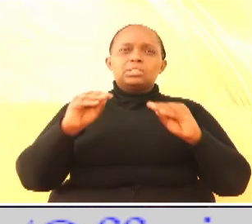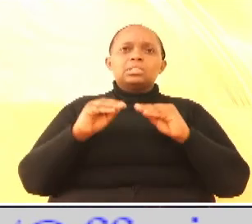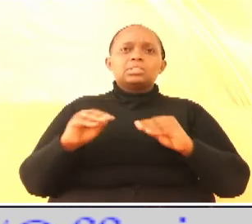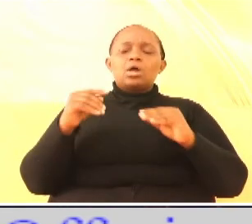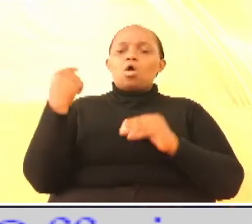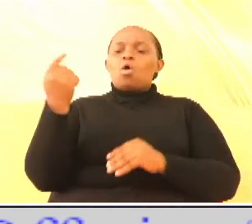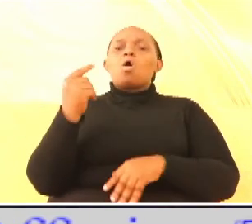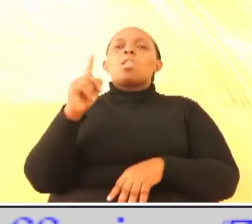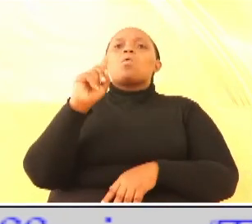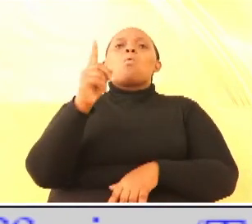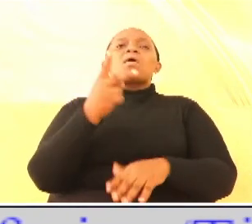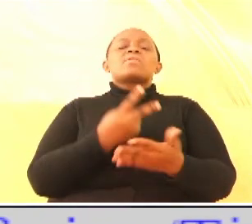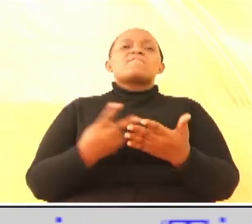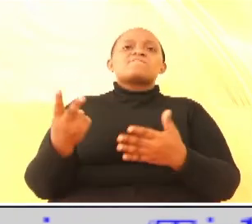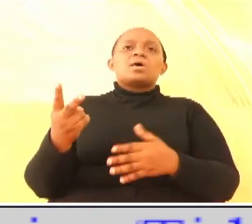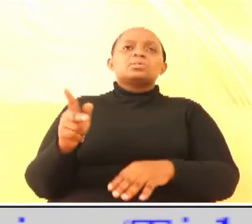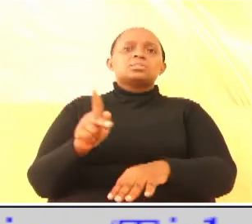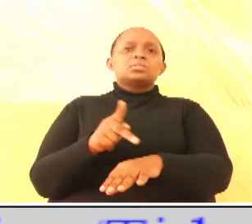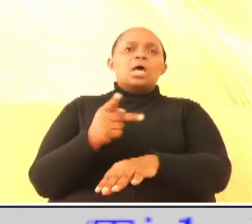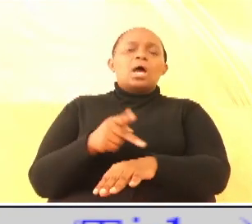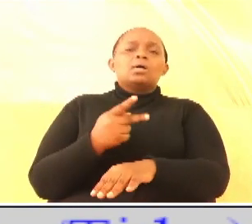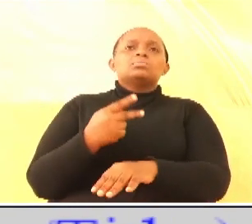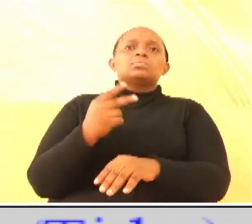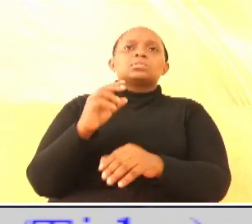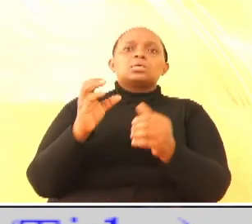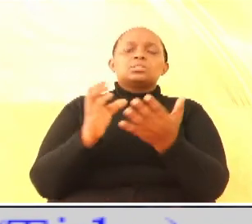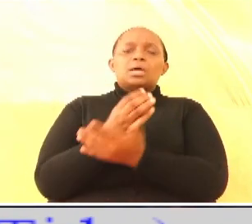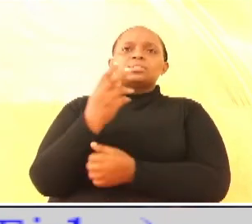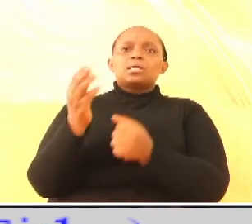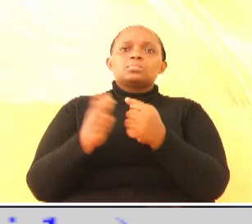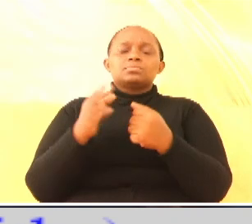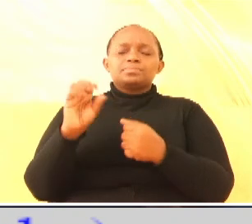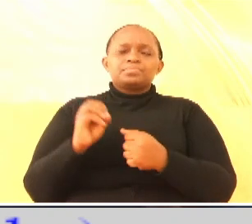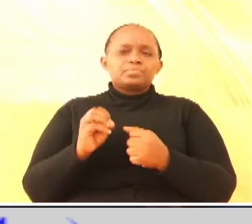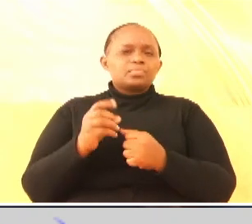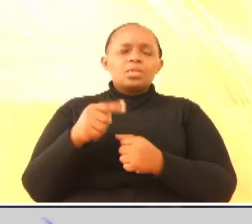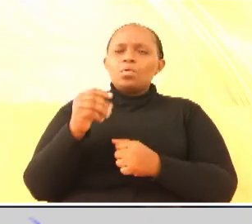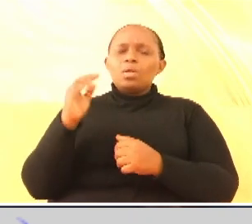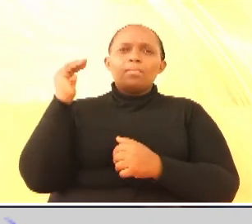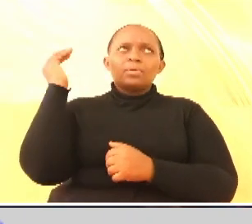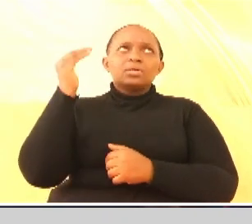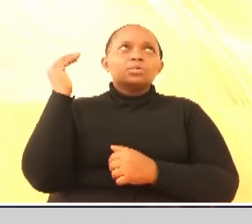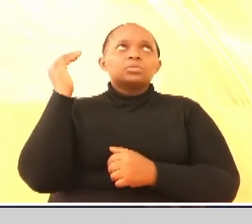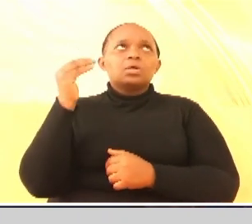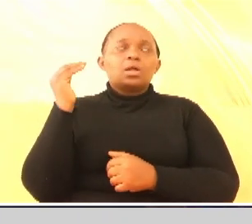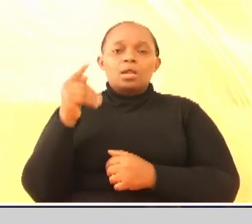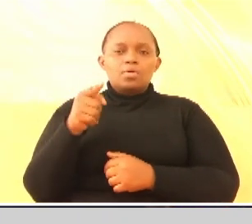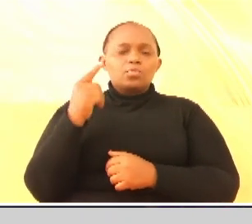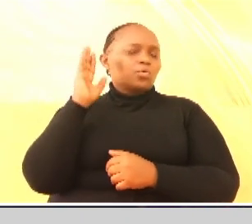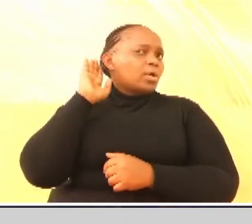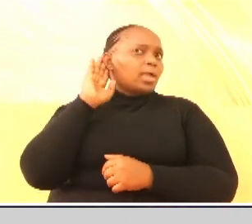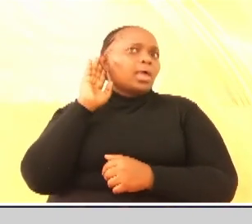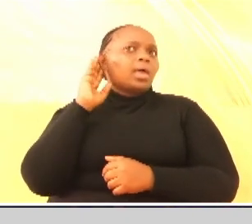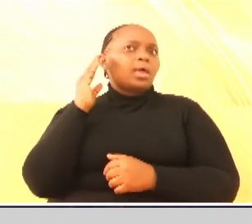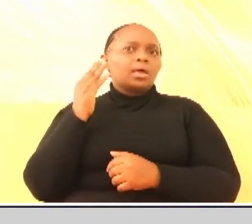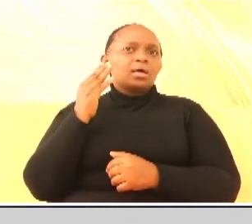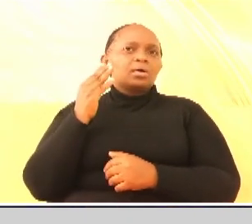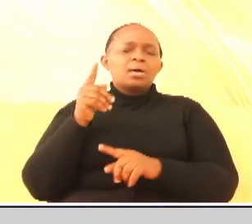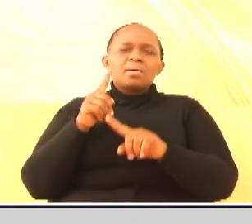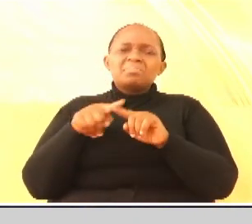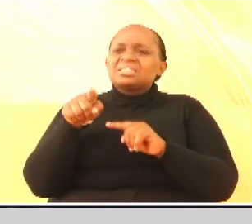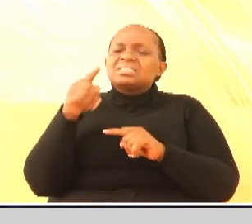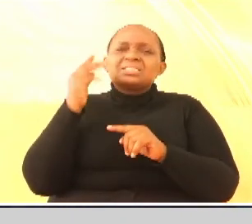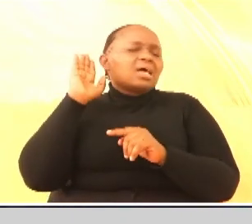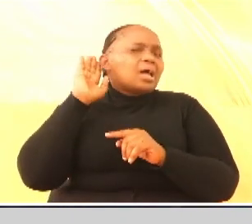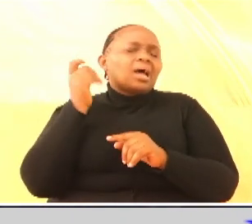nina naga. Oiragia bure hana ya kifofoto toka kihana tatukere kenunua. Oiwa kenunua we. Wataelewa hii mambo